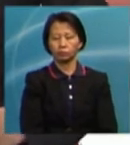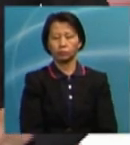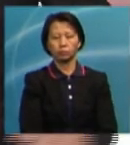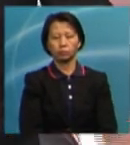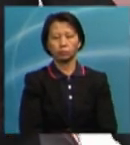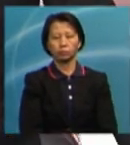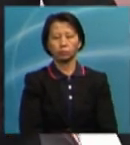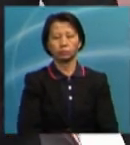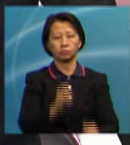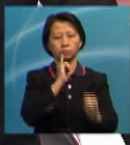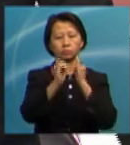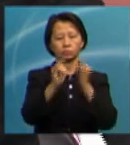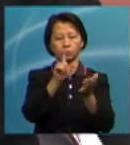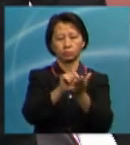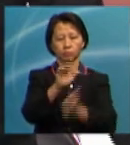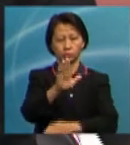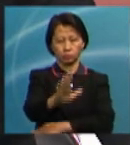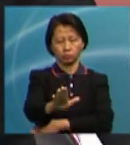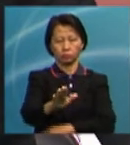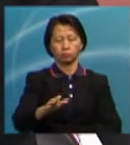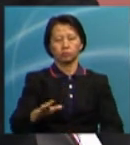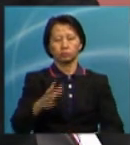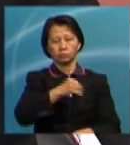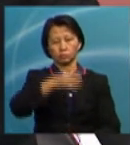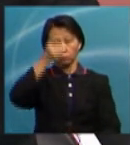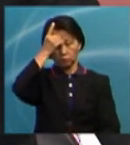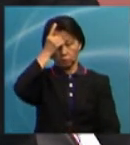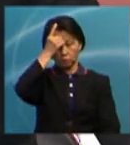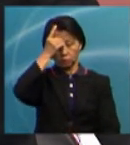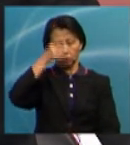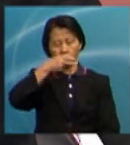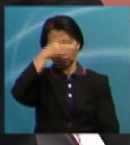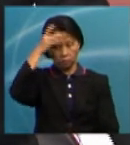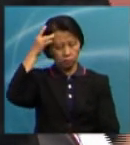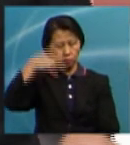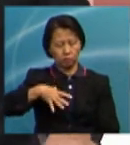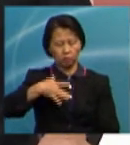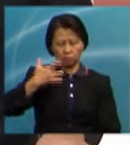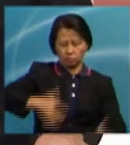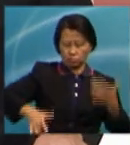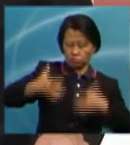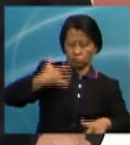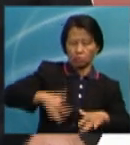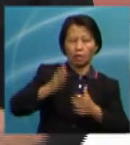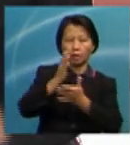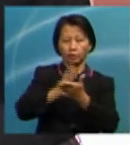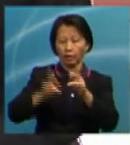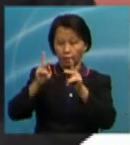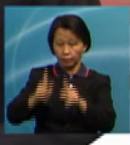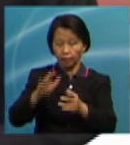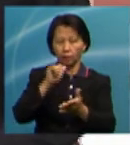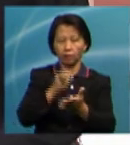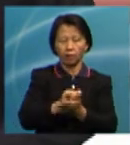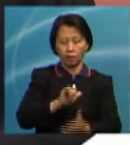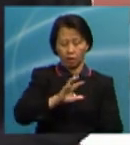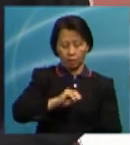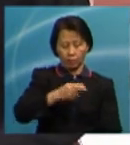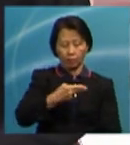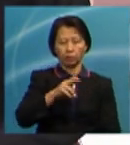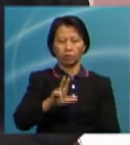hilang sidang media petang tadi itu juga Datuk Seri hisamuddin turut menyangkau dakwaan sesetengah pihak kononnya